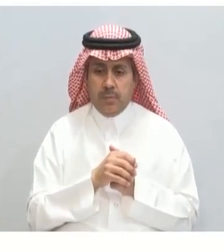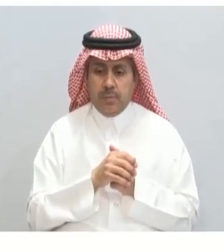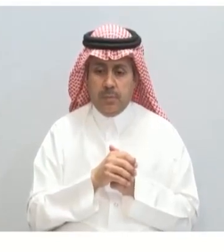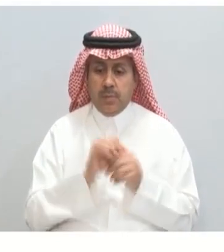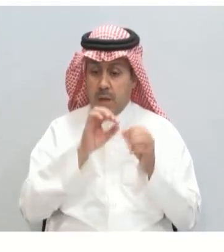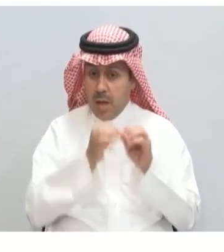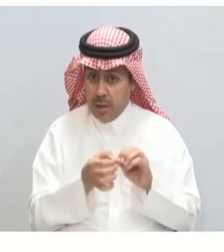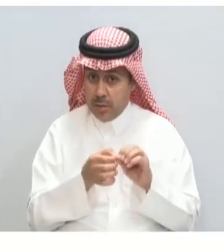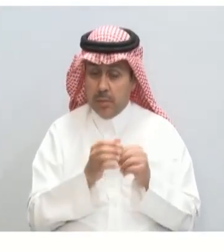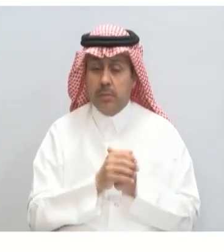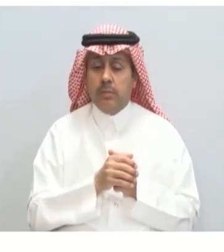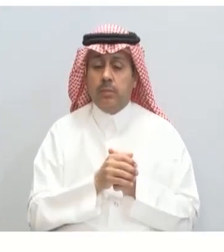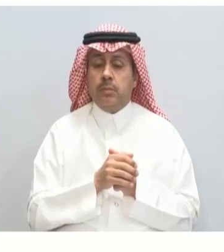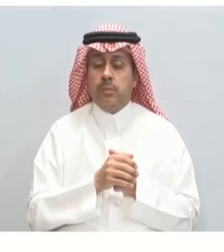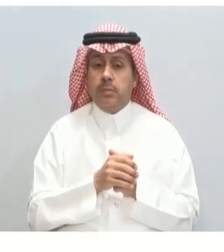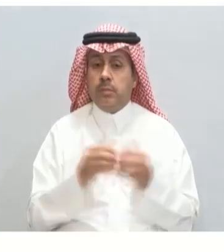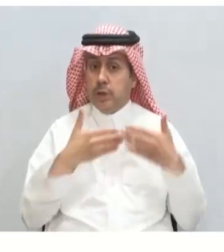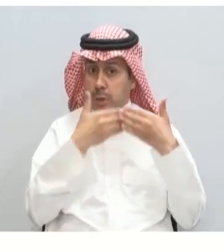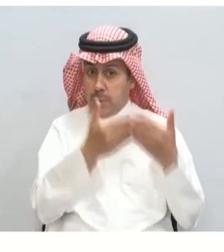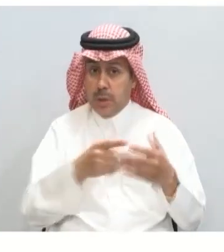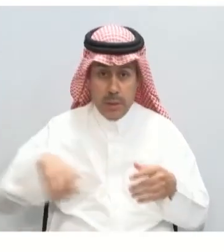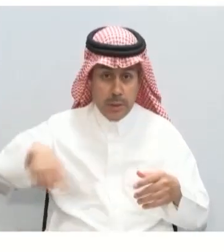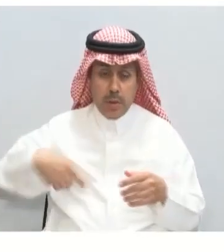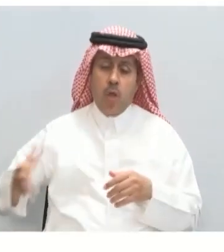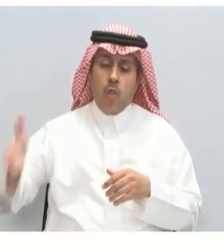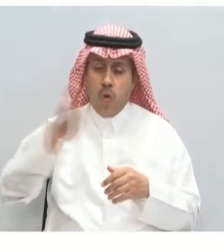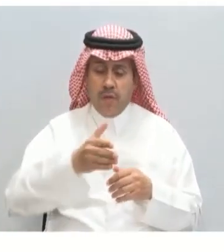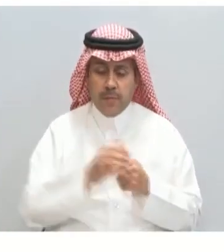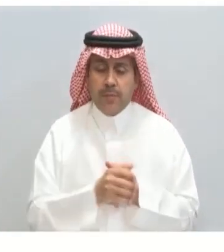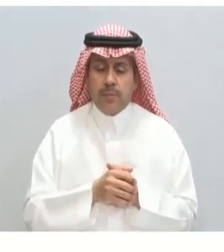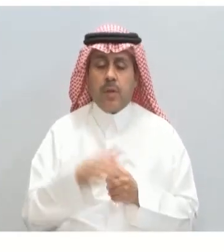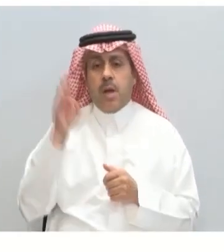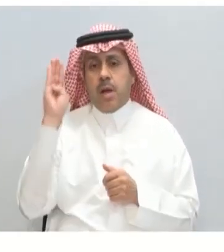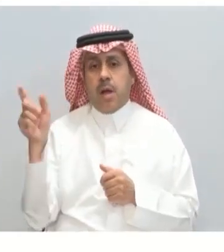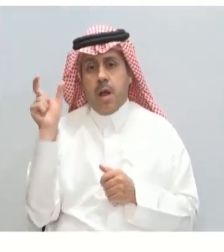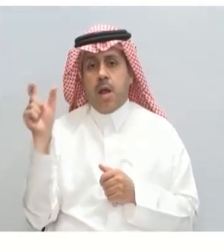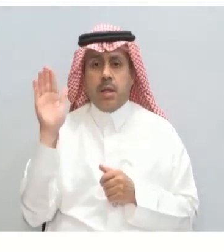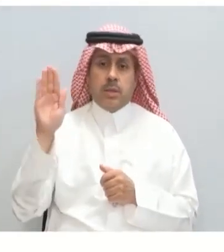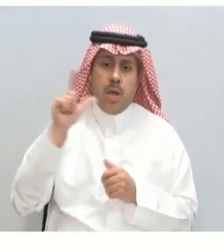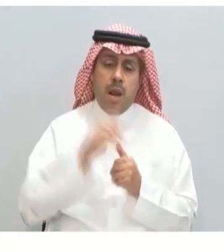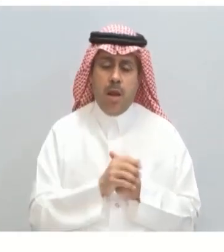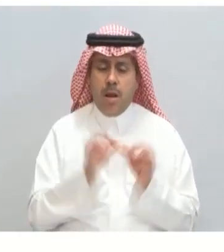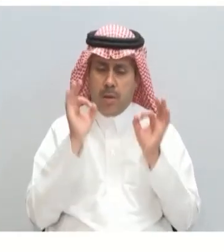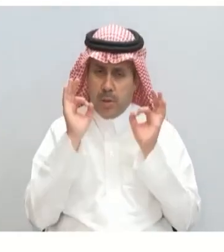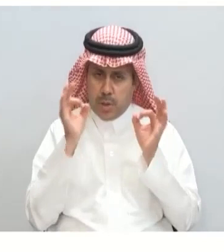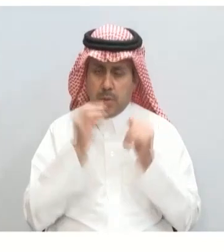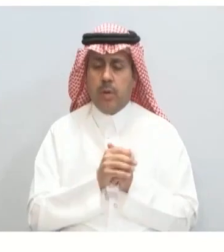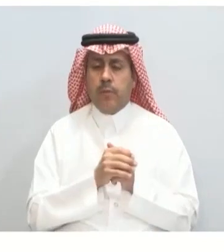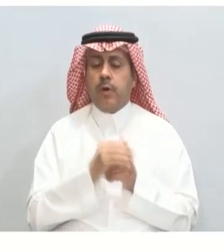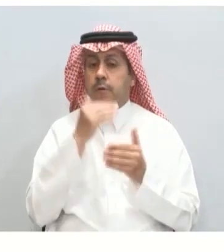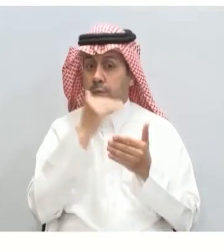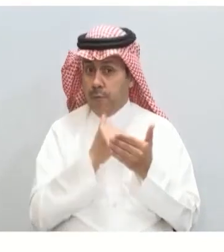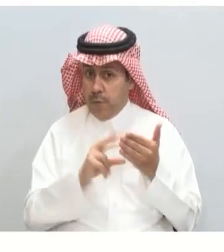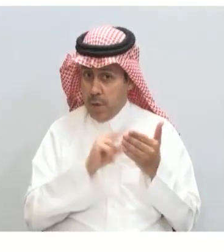قيد يتم اعطائك اياه من قبل اداره لابد ان تضيفه من خلال كانسل ونتاكد انه ايضا على نفس الخيارات ن